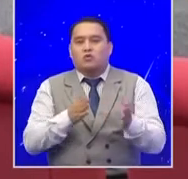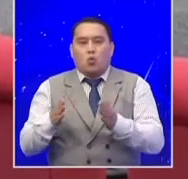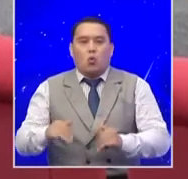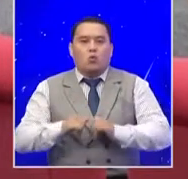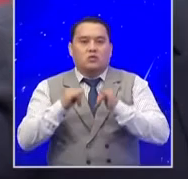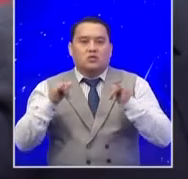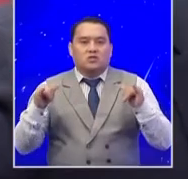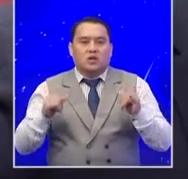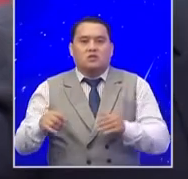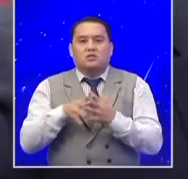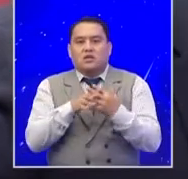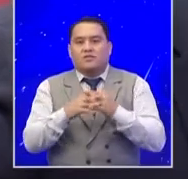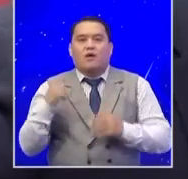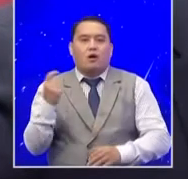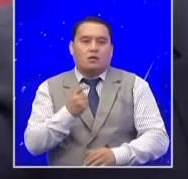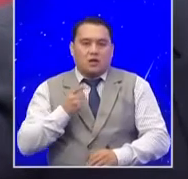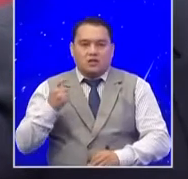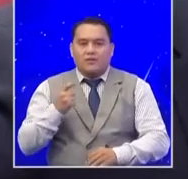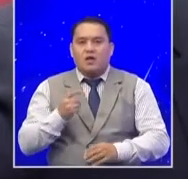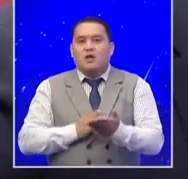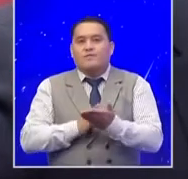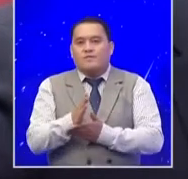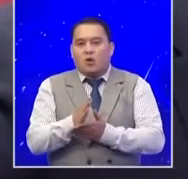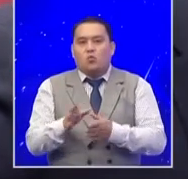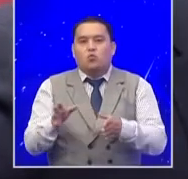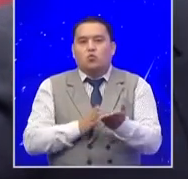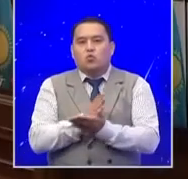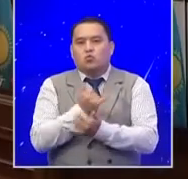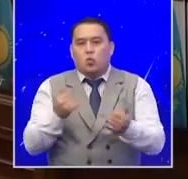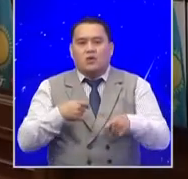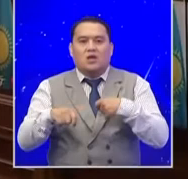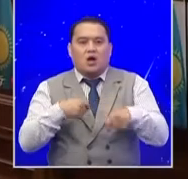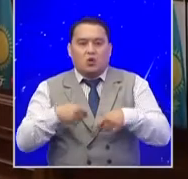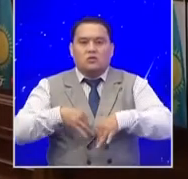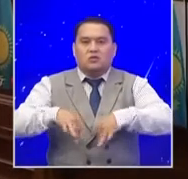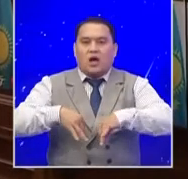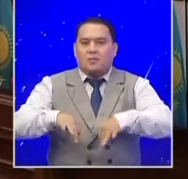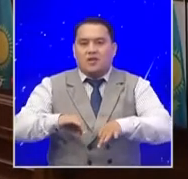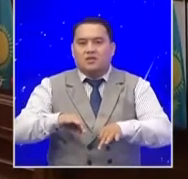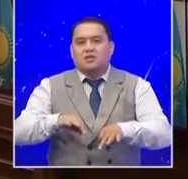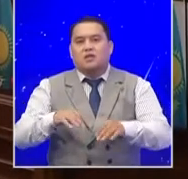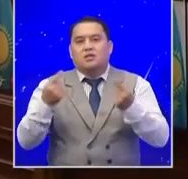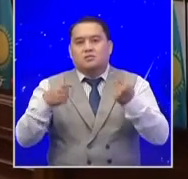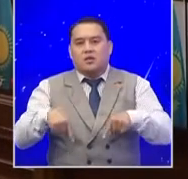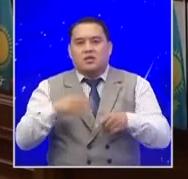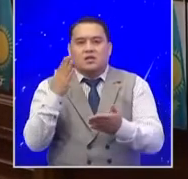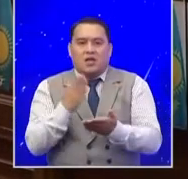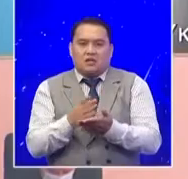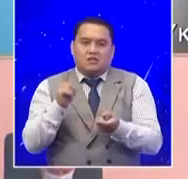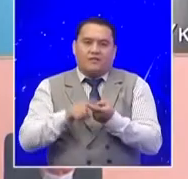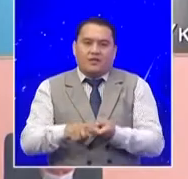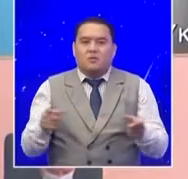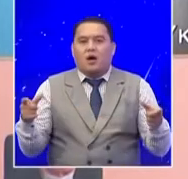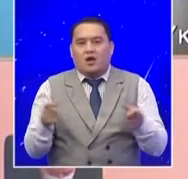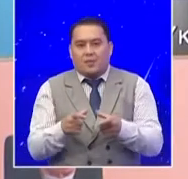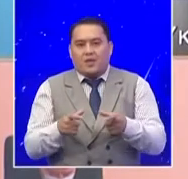рост отмечается и в агропромышленном секторе. Наряду с этим в сфере услуг, торговли и транспорте заметный спад, связанный с карантинными